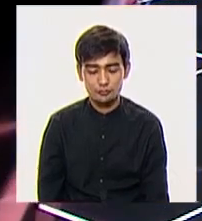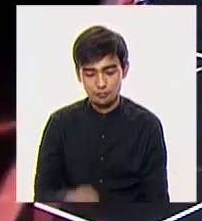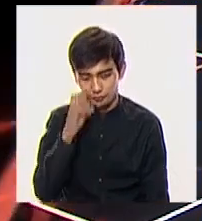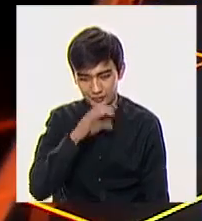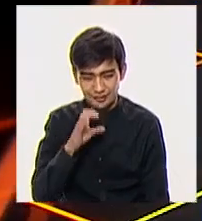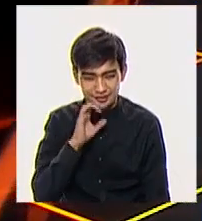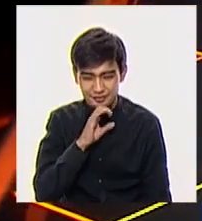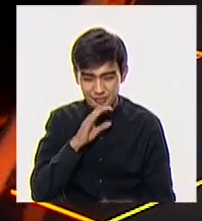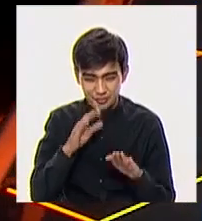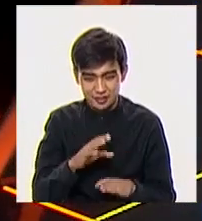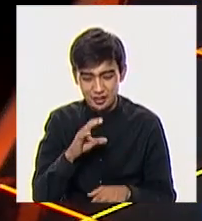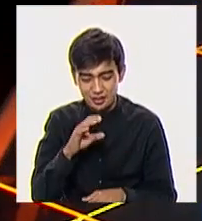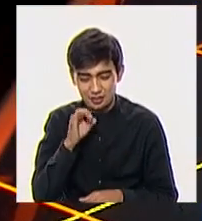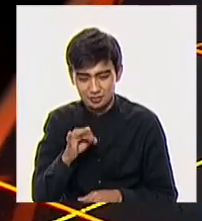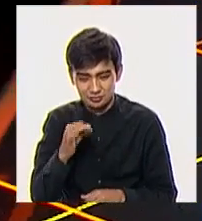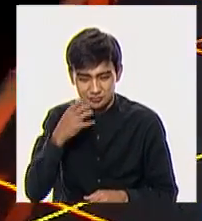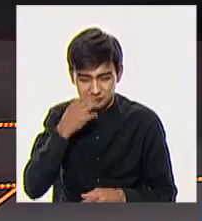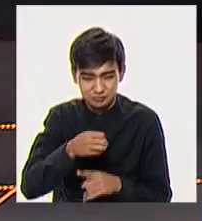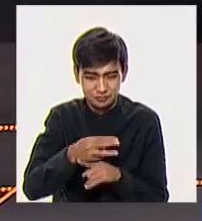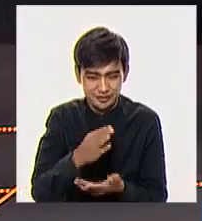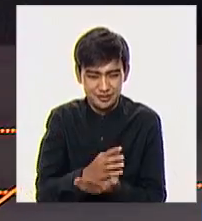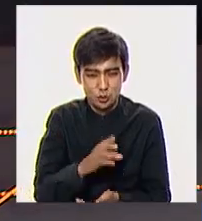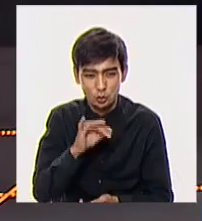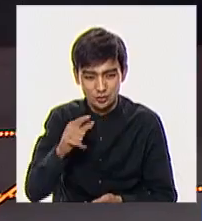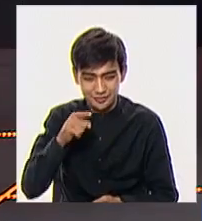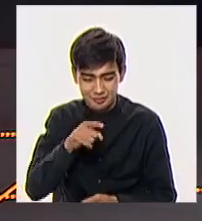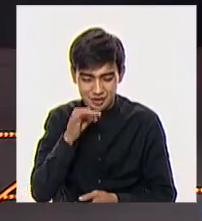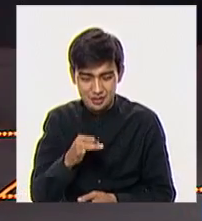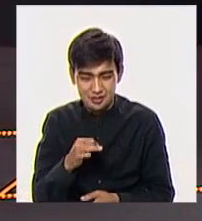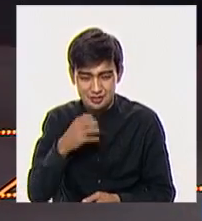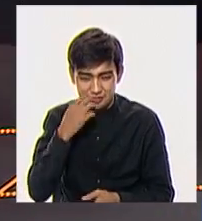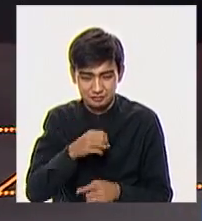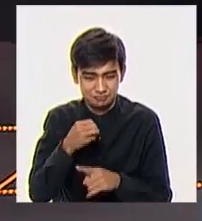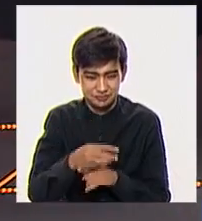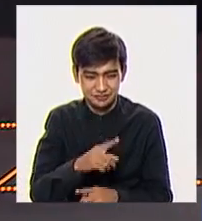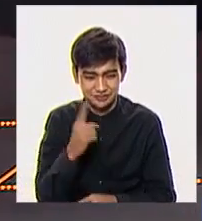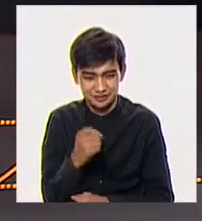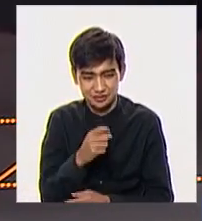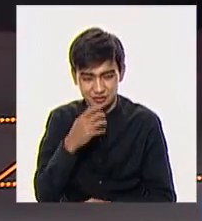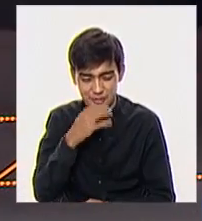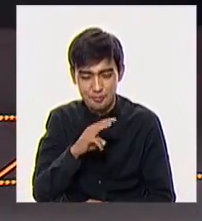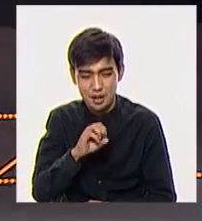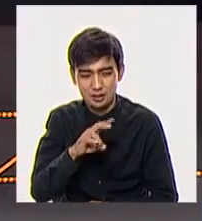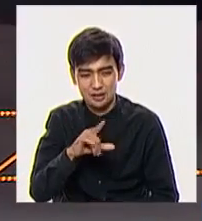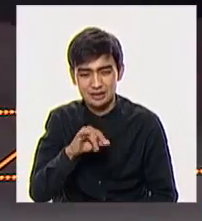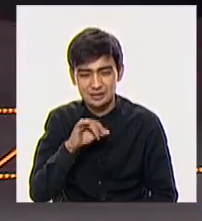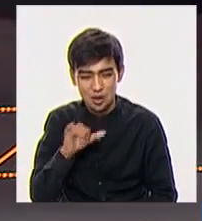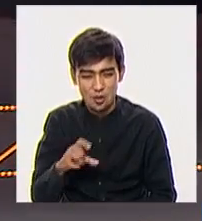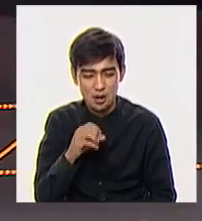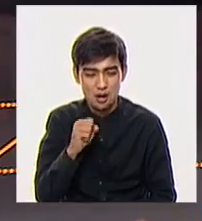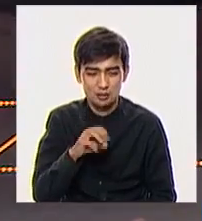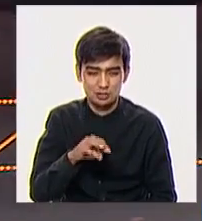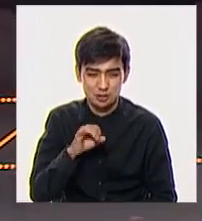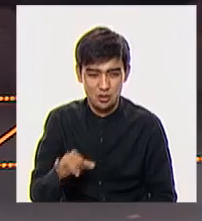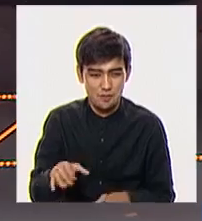Еліміздің батысында ми қайнатар ыстық, ауа температурасы 50 градустан жоғарылап кеткен. Аптап ыстықтан әсіресе Маңғыстау мен Атырау жұртының мазасы